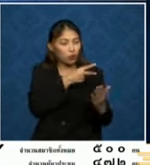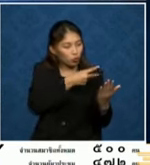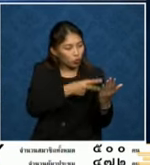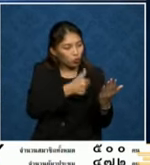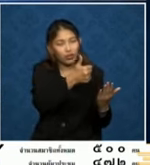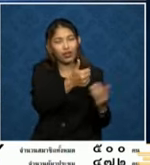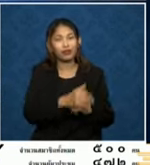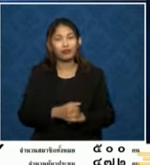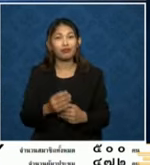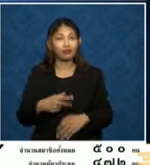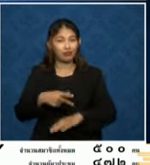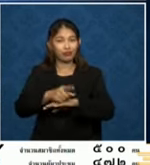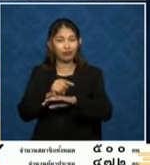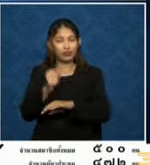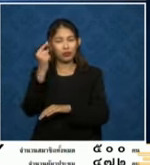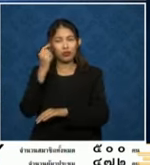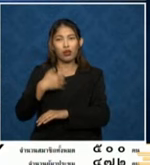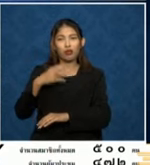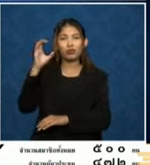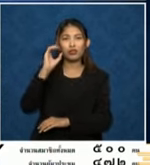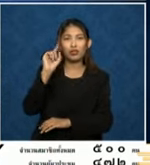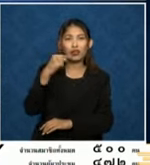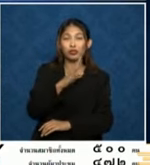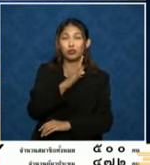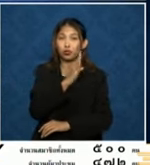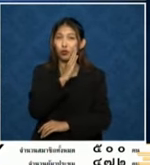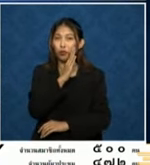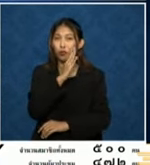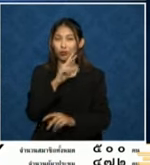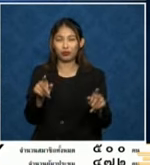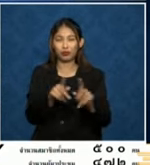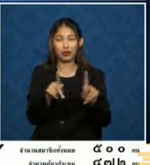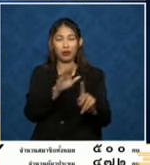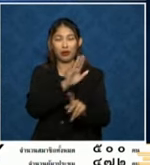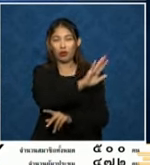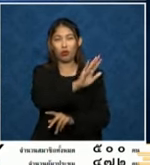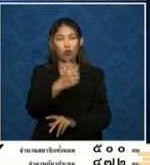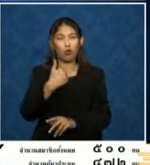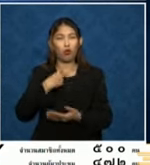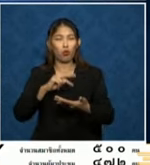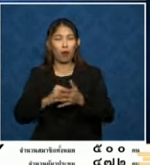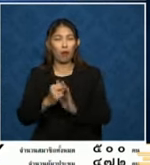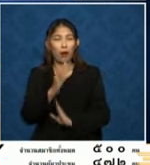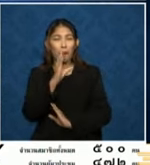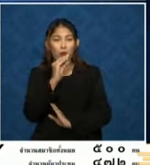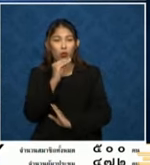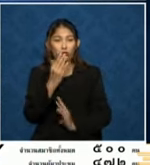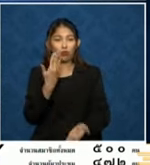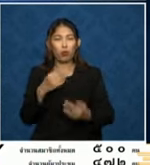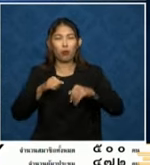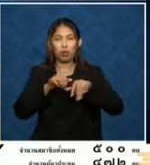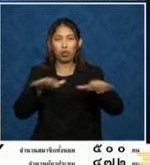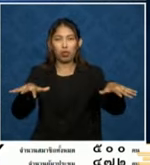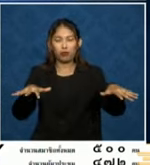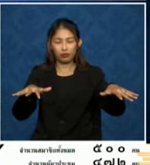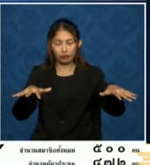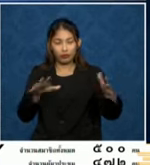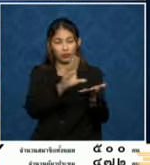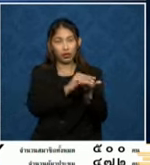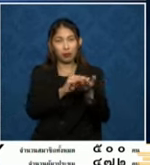แต่ท่านประธานครับเราจะเชื่อใครดีครับหากสมมติคณะกรรมการแต่ละคนนั้นเกิดพูดหรือว่าเผยแพร่ข้อมูลพูดถึงข้อมูล